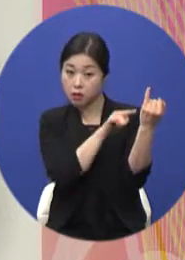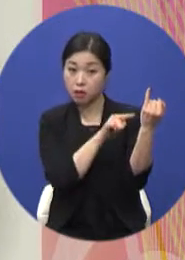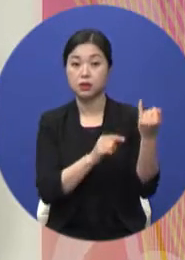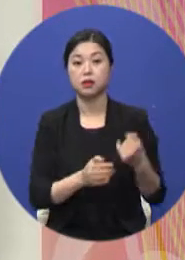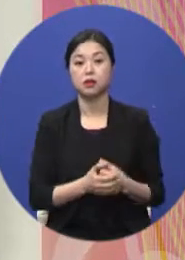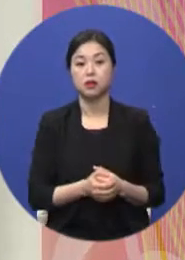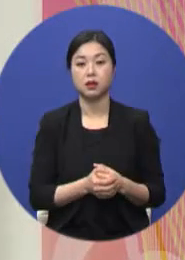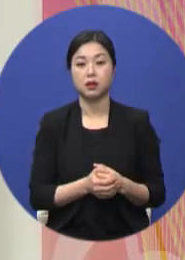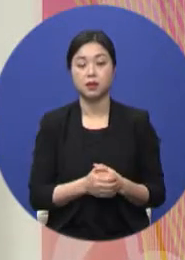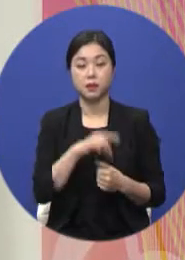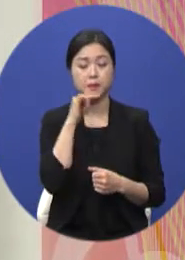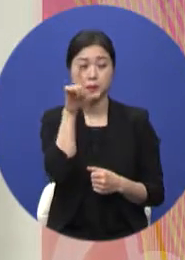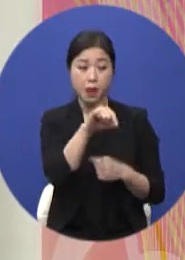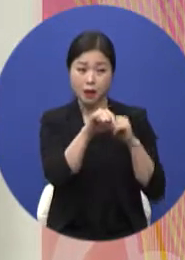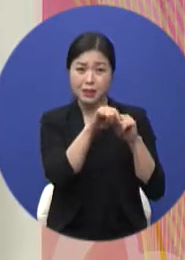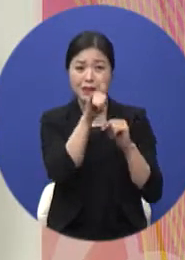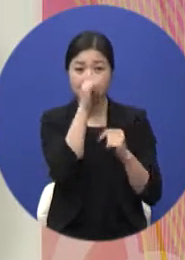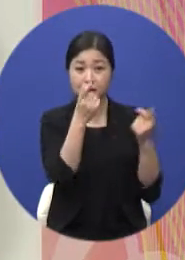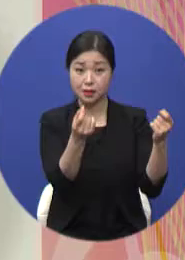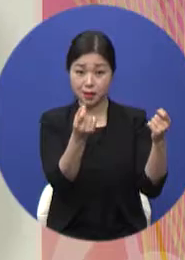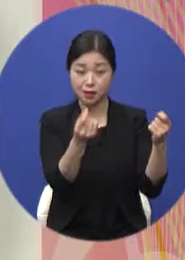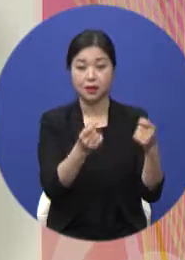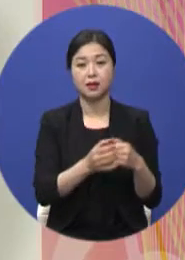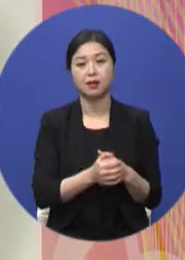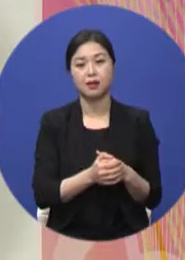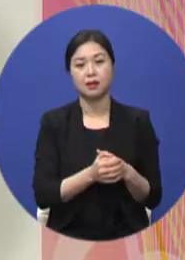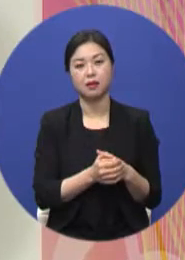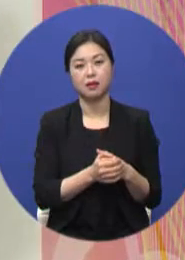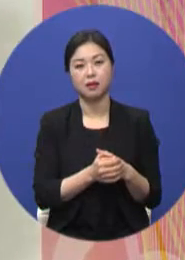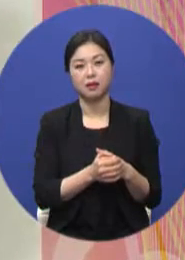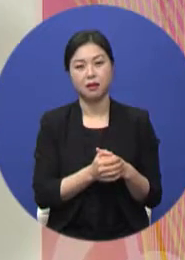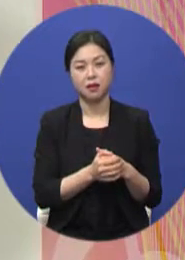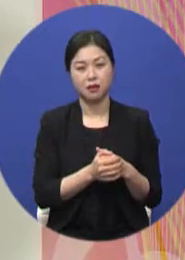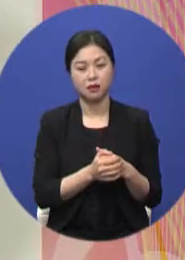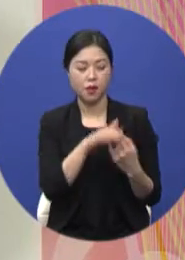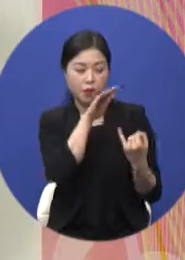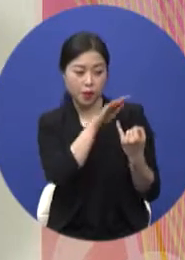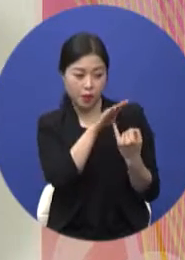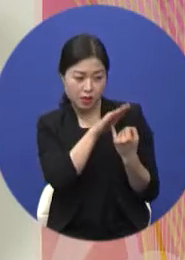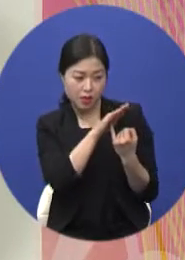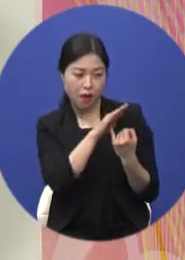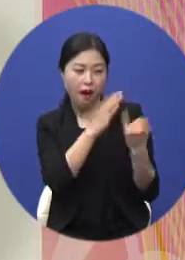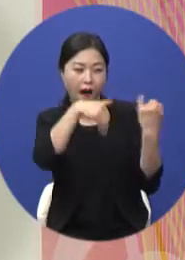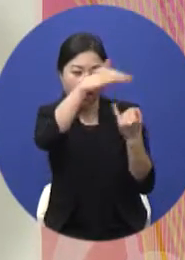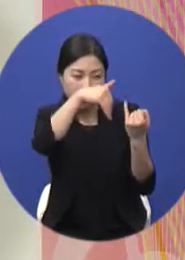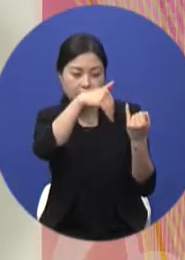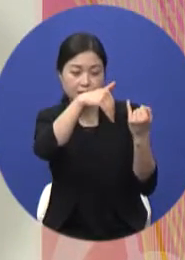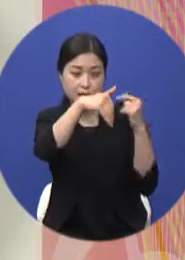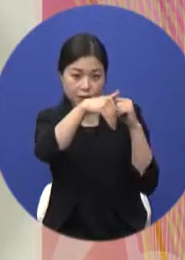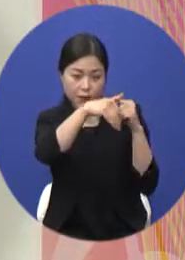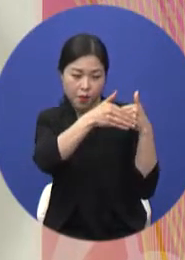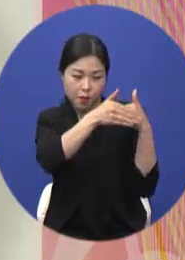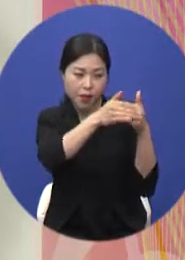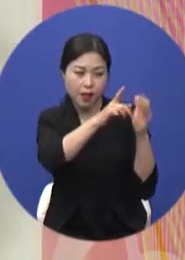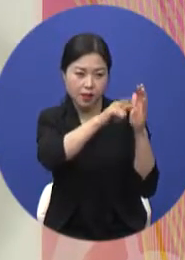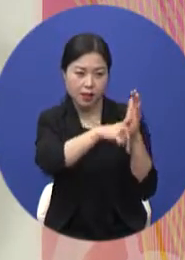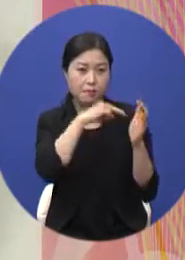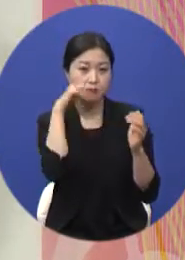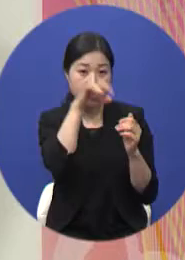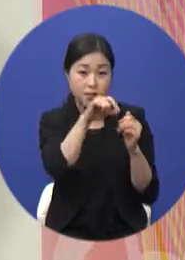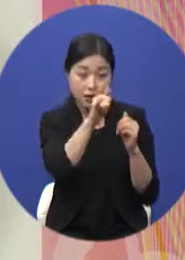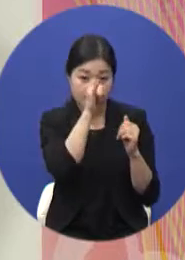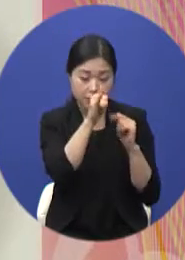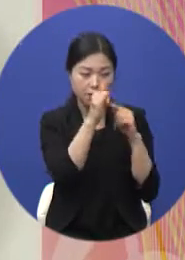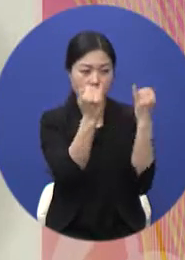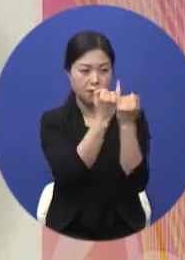있는 게 생리라는 게 중간에 있어요. 근데 그렇죠. 그것이 소녀에서 숙녀로 넘어가는 단계에 생리가 있으면서 2차 성징이 발현되고